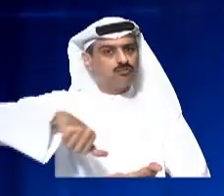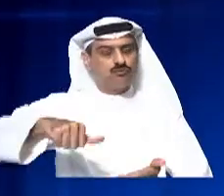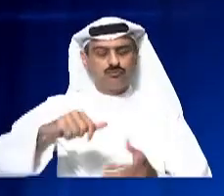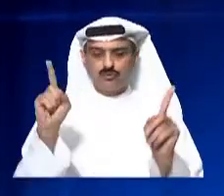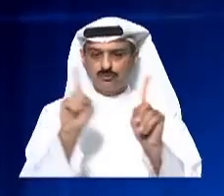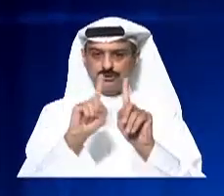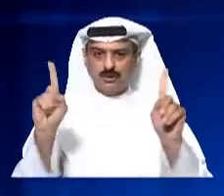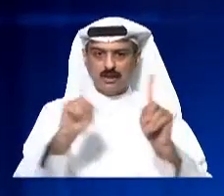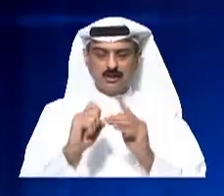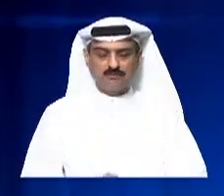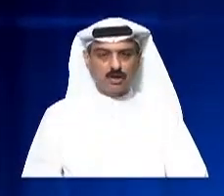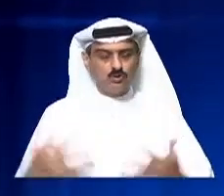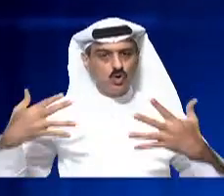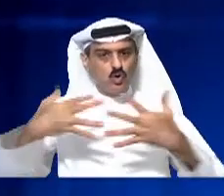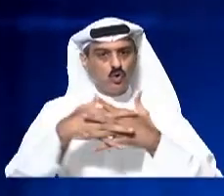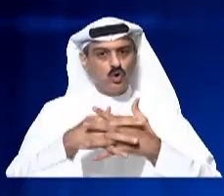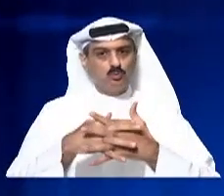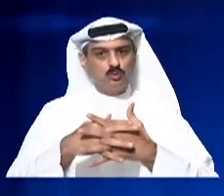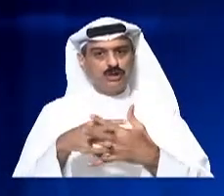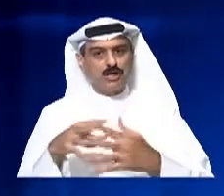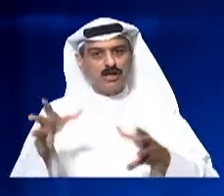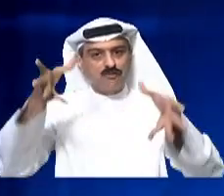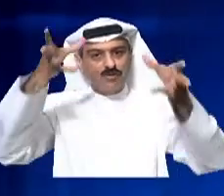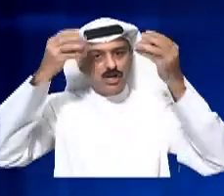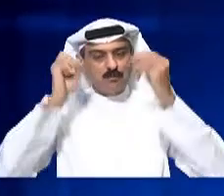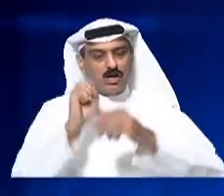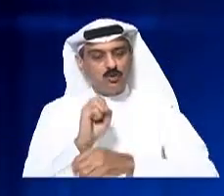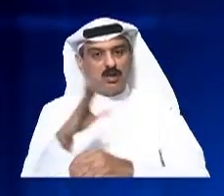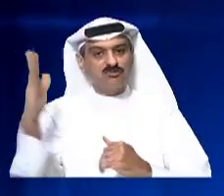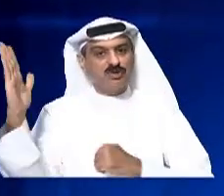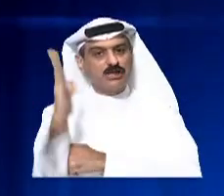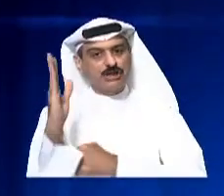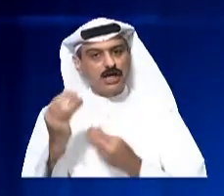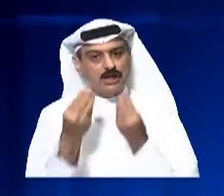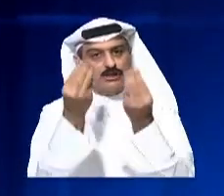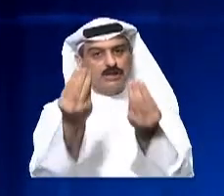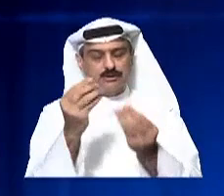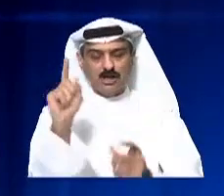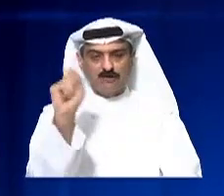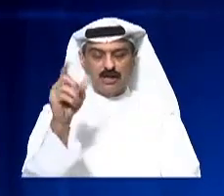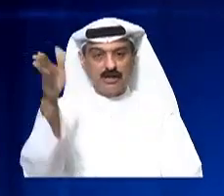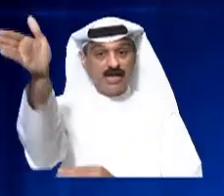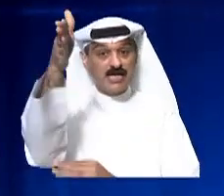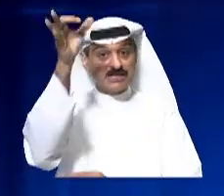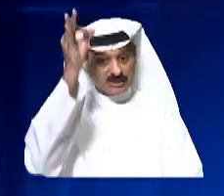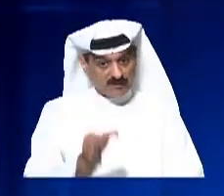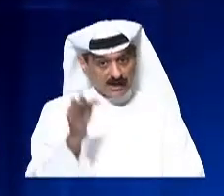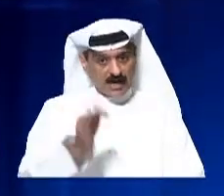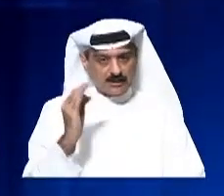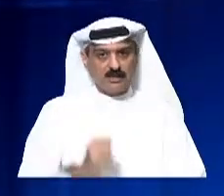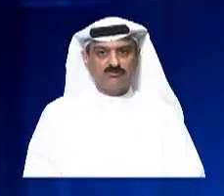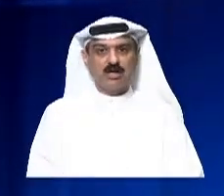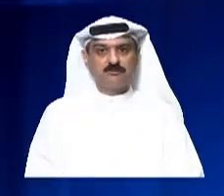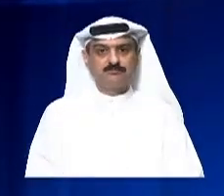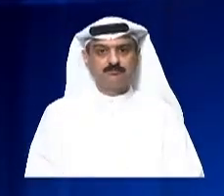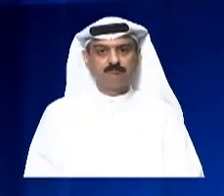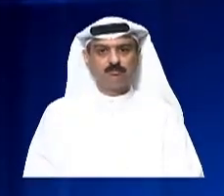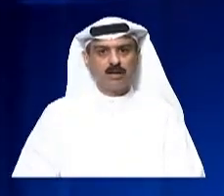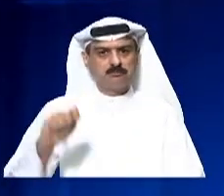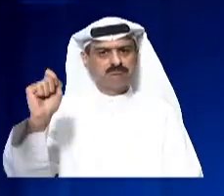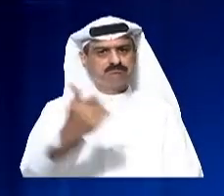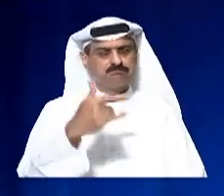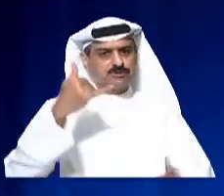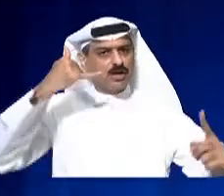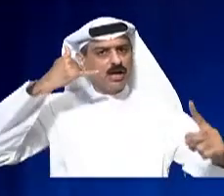أو المشاركة بأي معلومات أو أوراق رسمية. وتؤكد السفارة على ضرورة إبلاغ الشؤون القنصلية